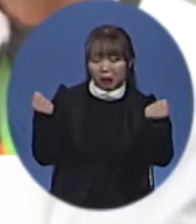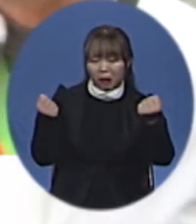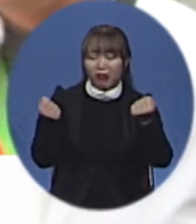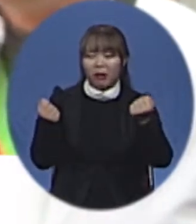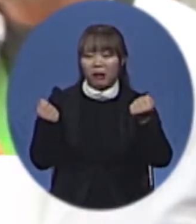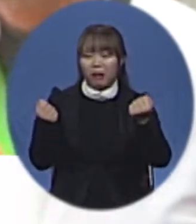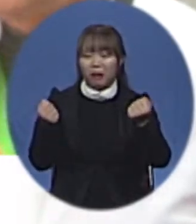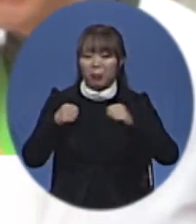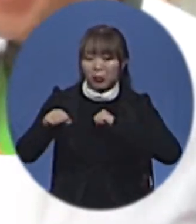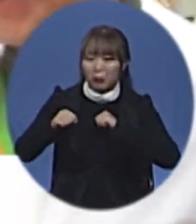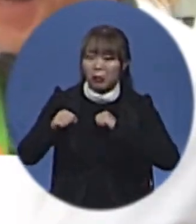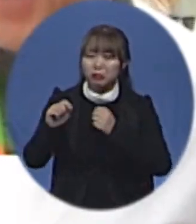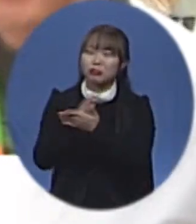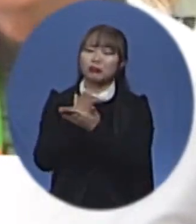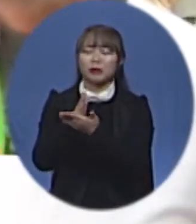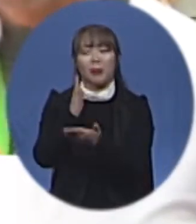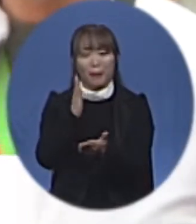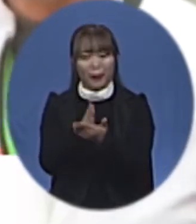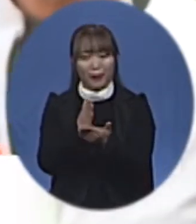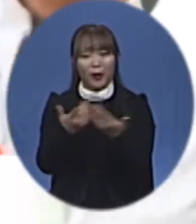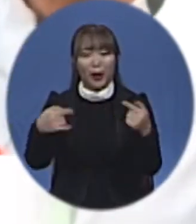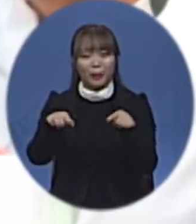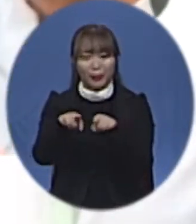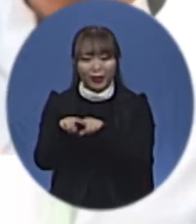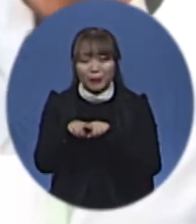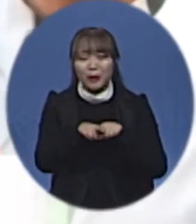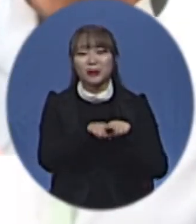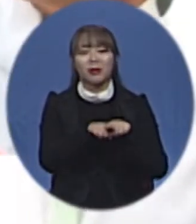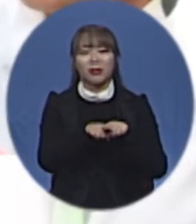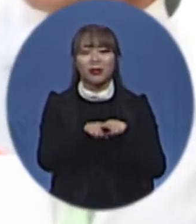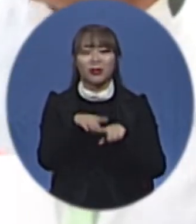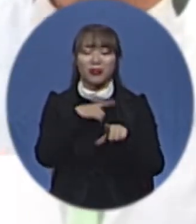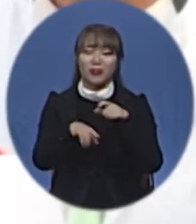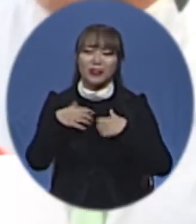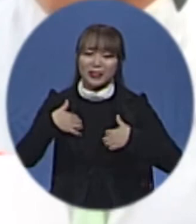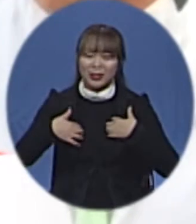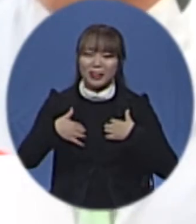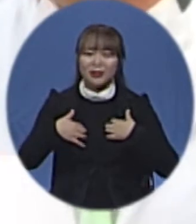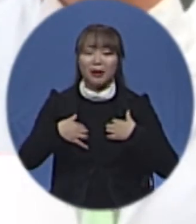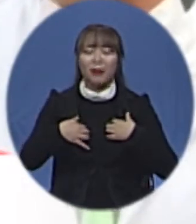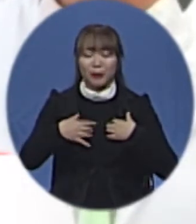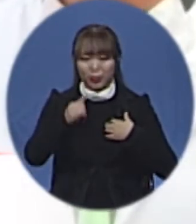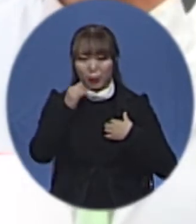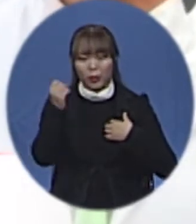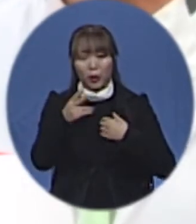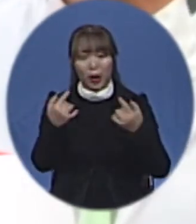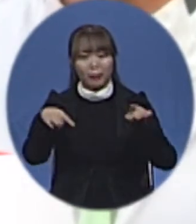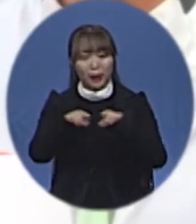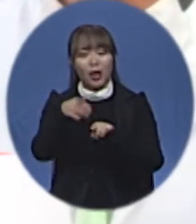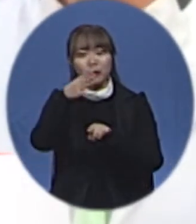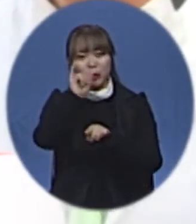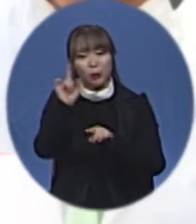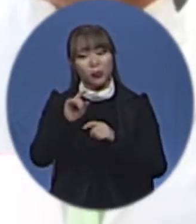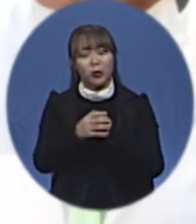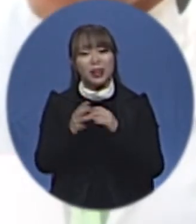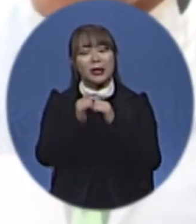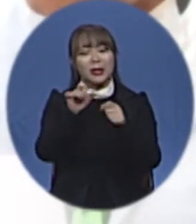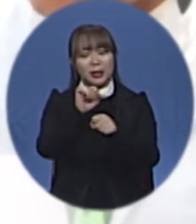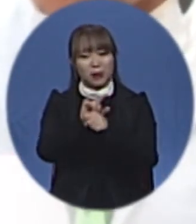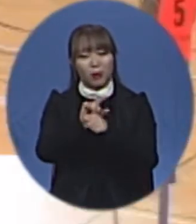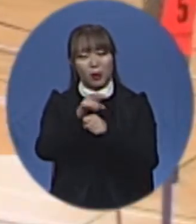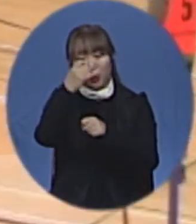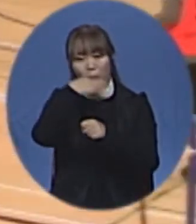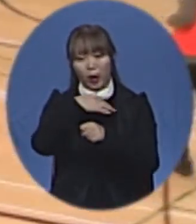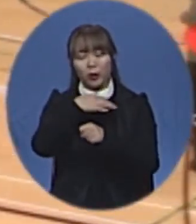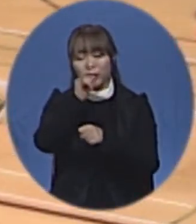활동을 뭐 구분 짓는 것보다 함께 하면서 오히려 더 즐기고 재밌어하고 같이 할 수 있는 뭐 인성적인